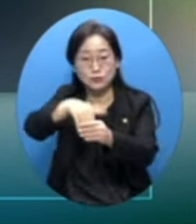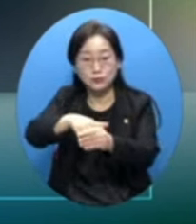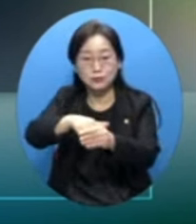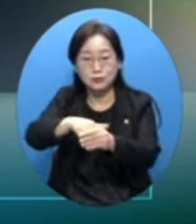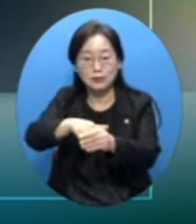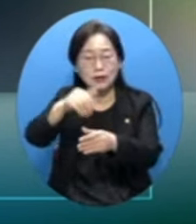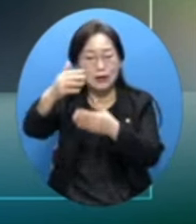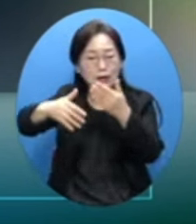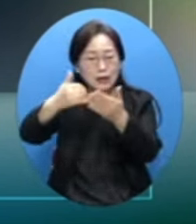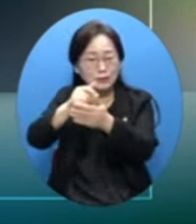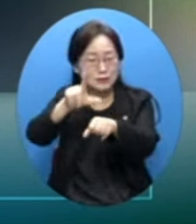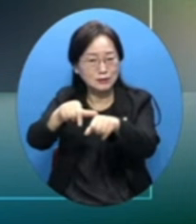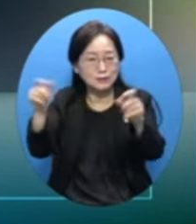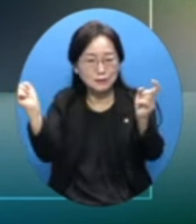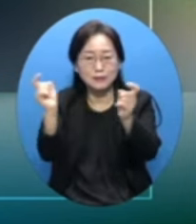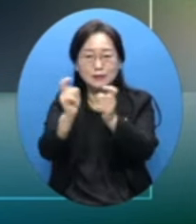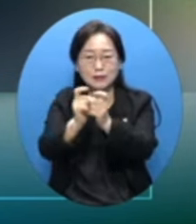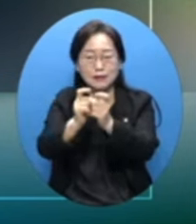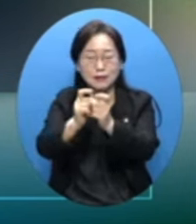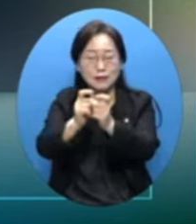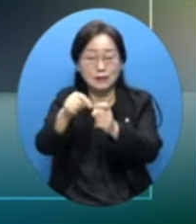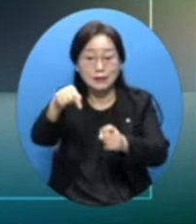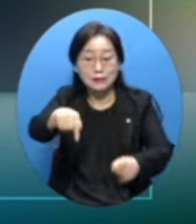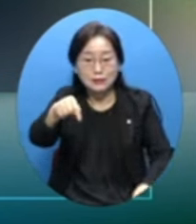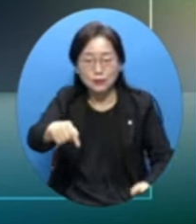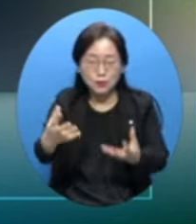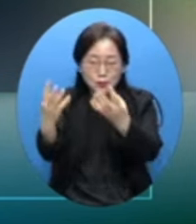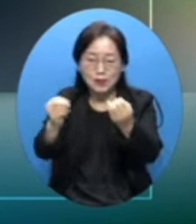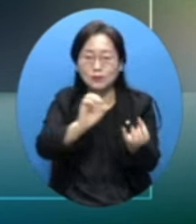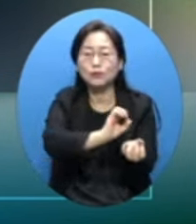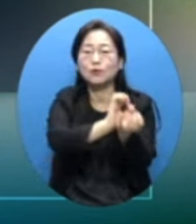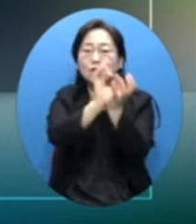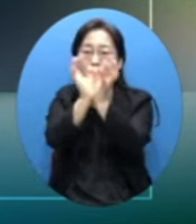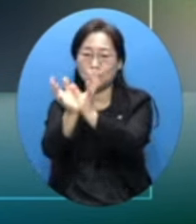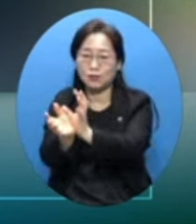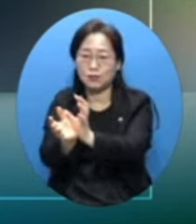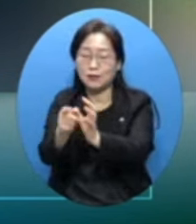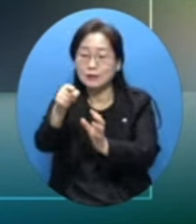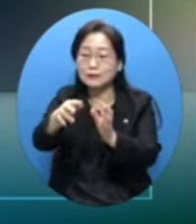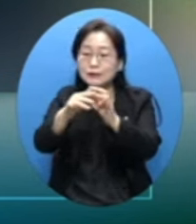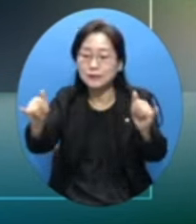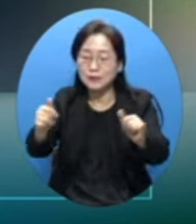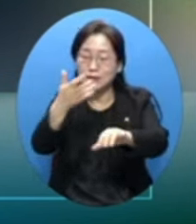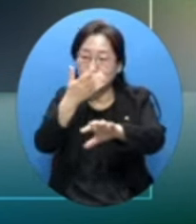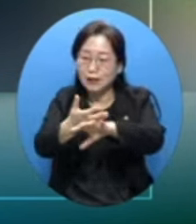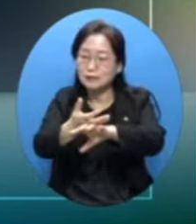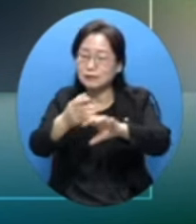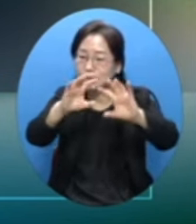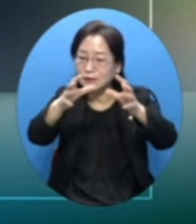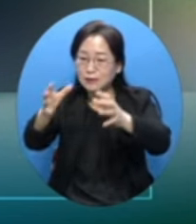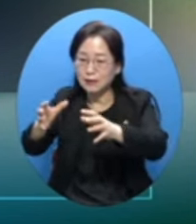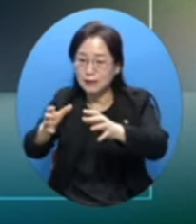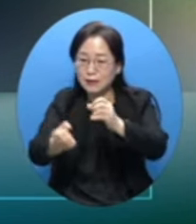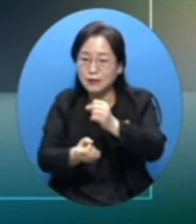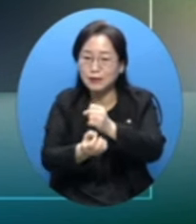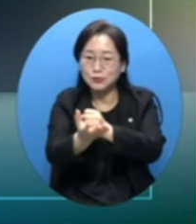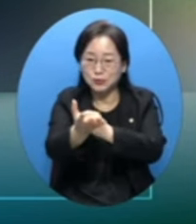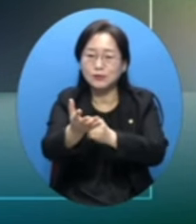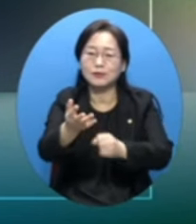시간이 되었을 때 조선 땅에서는 많은 꽃들이 피고 그들도 다른 여러 나라의 씨앗이 될